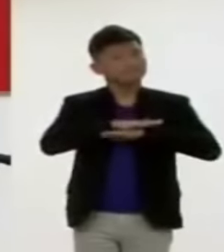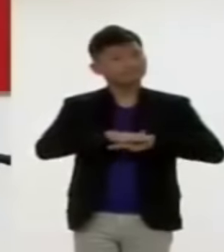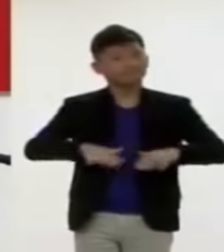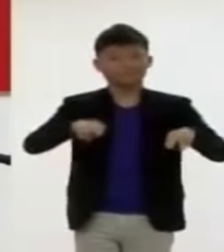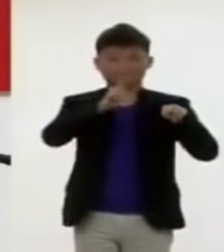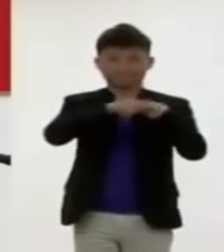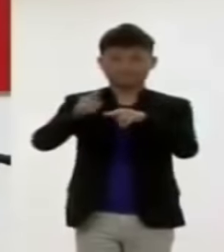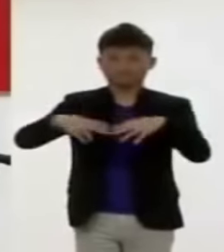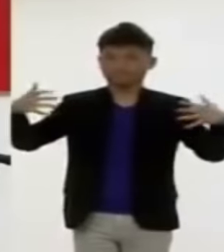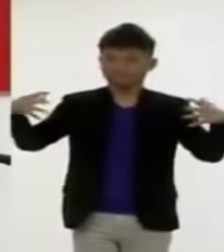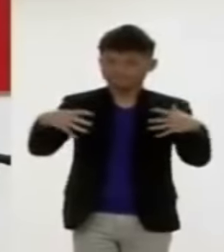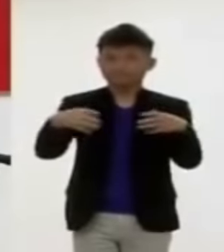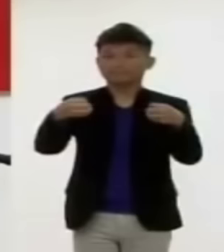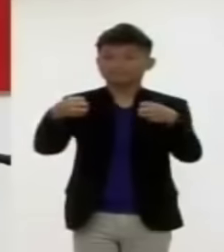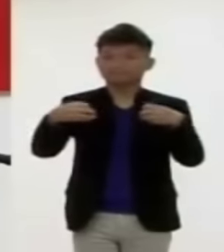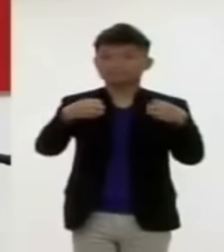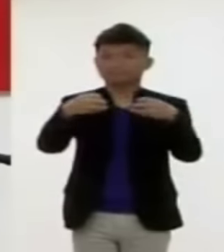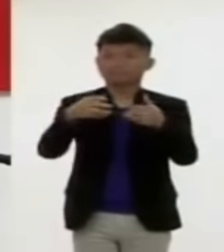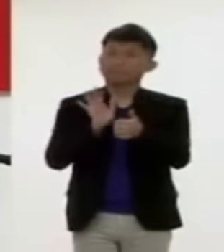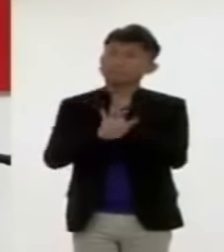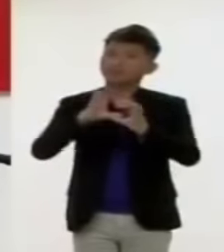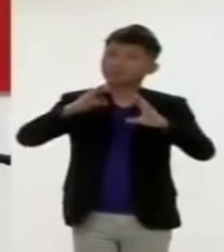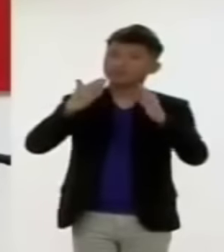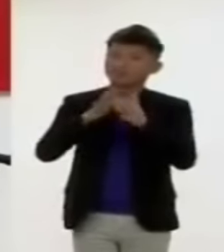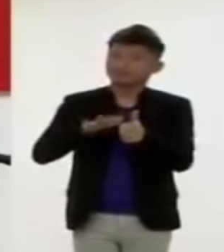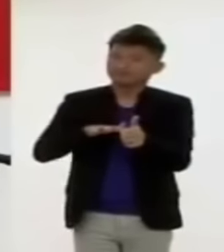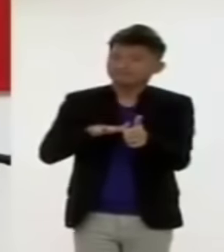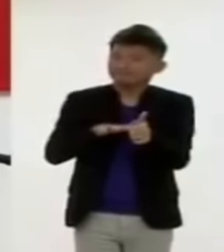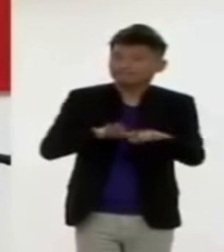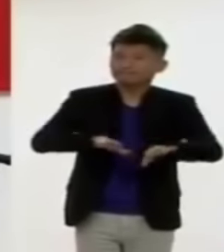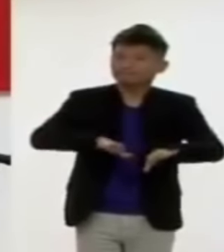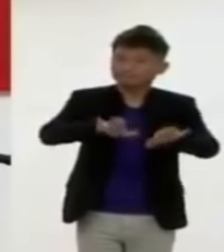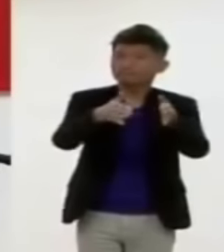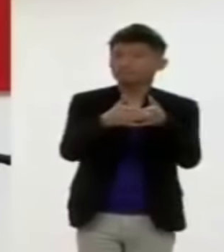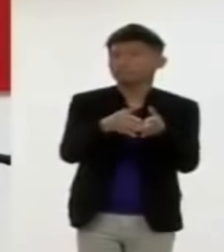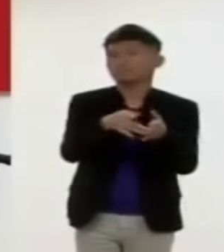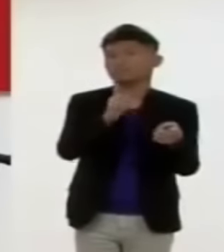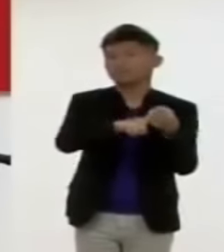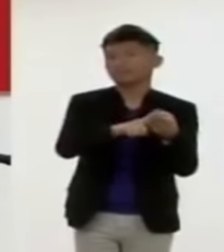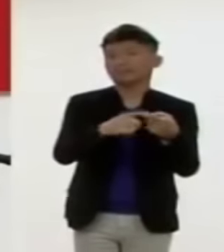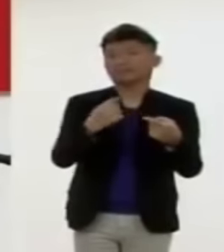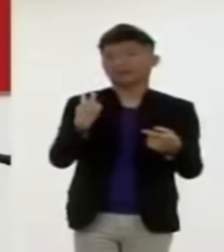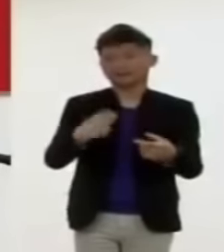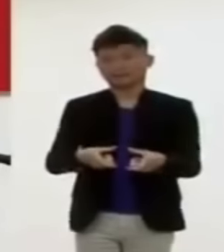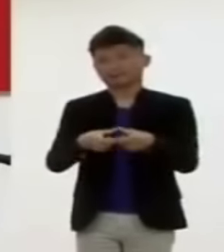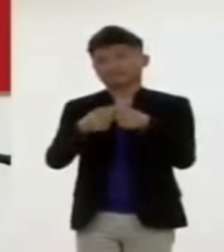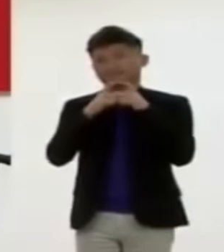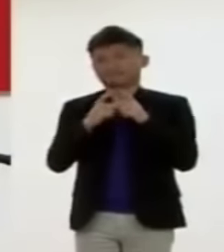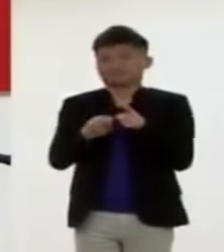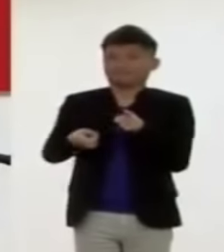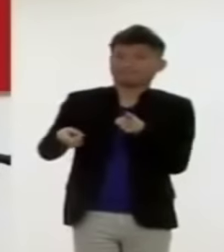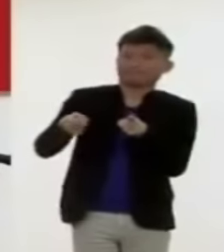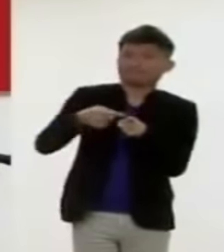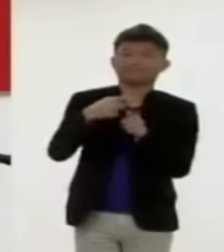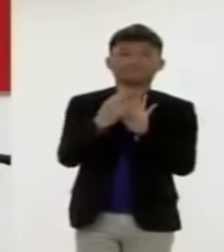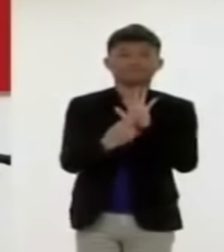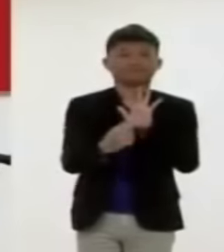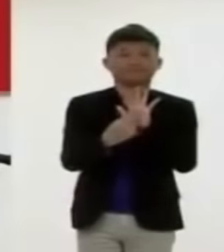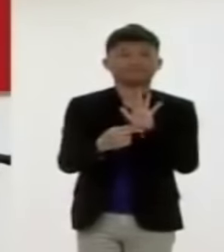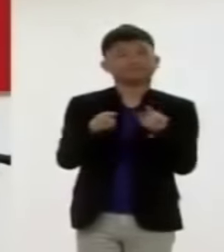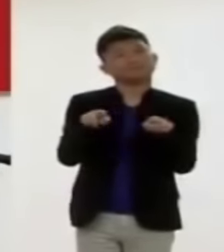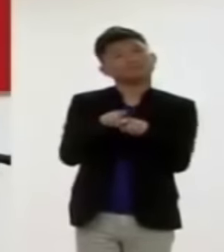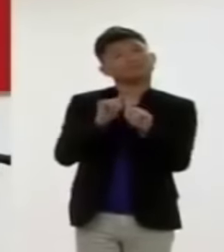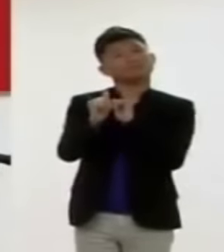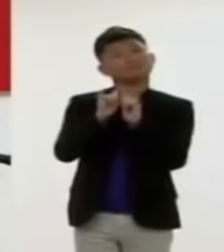论，应该怎么样把国家带到更好。所以不要再回过头来说，很多人在民间谣